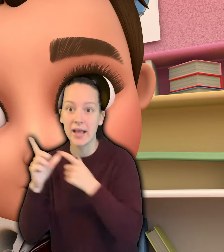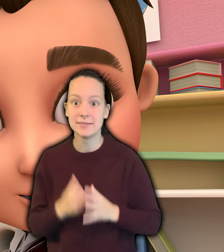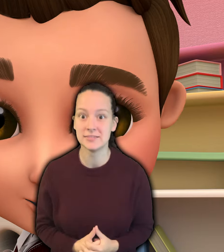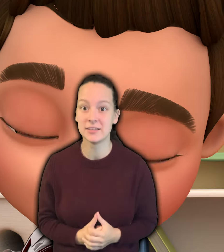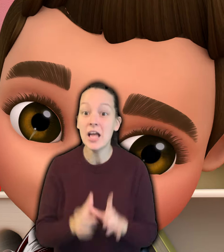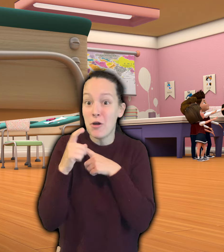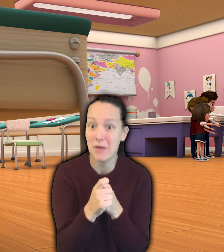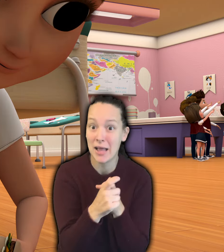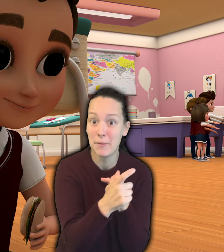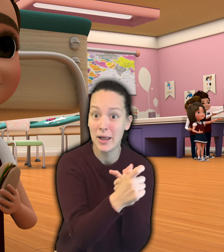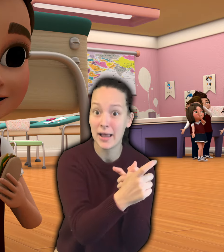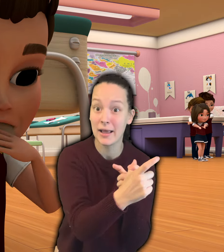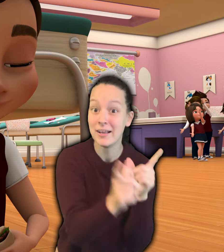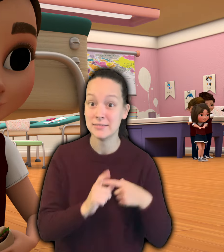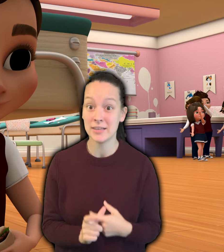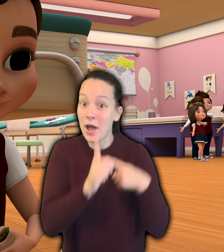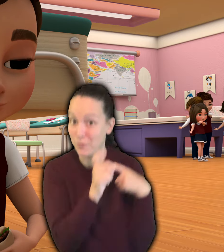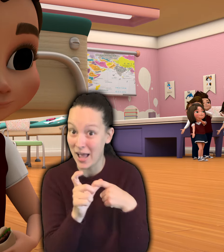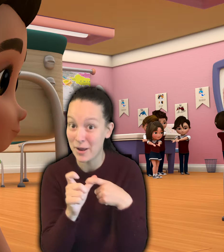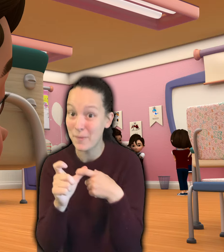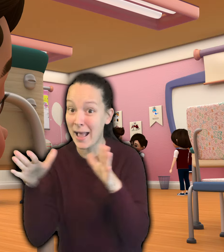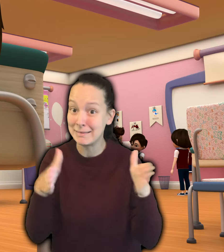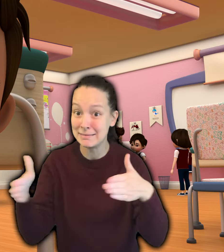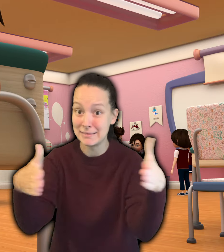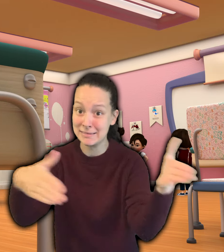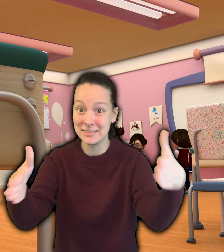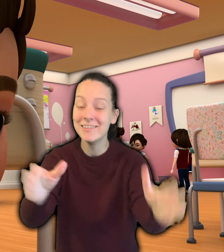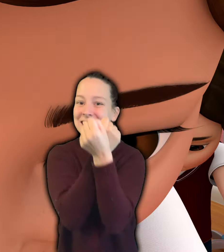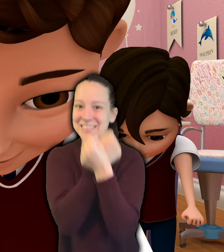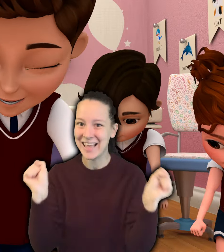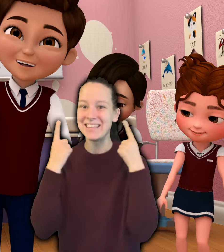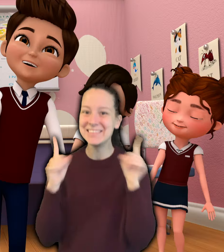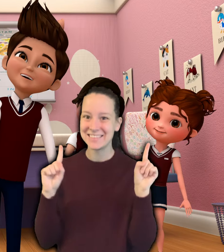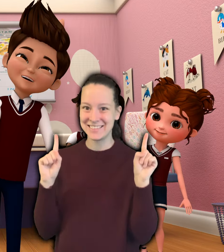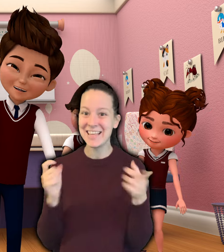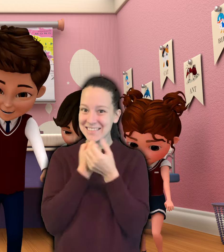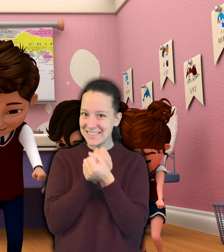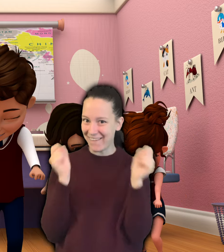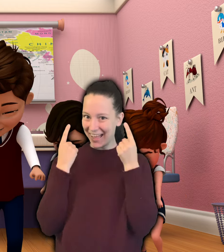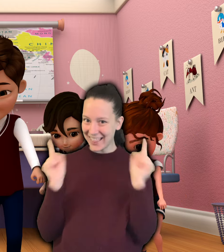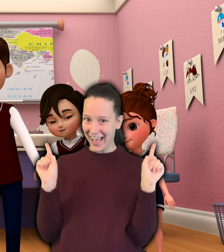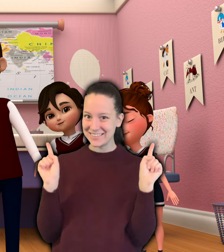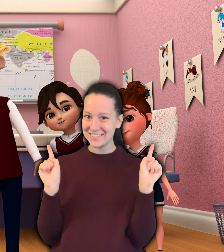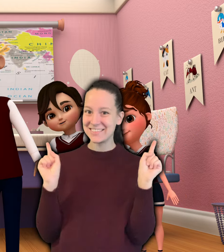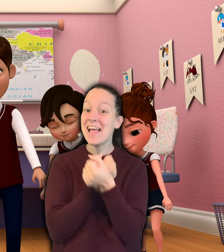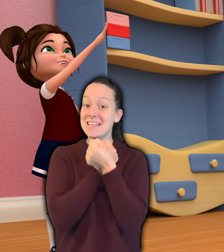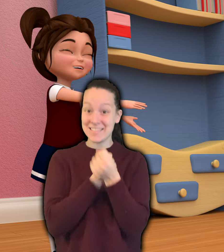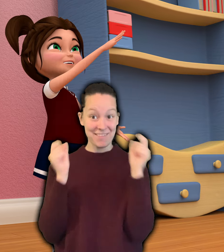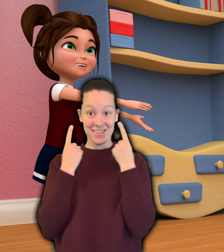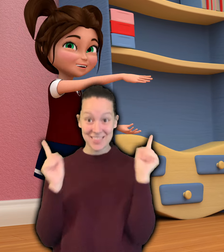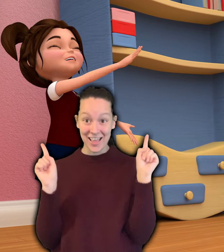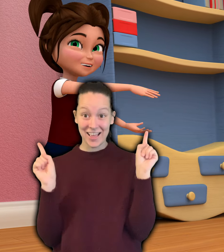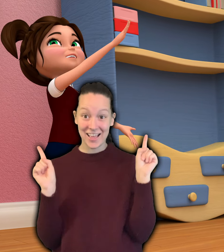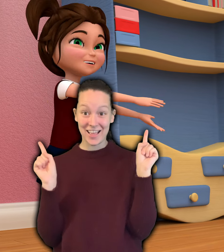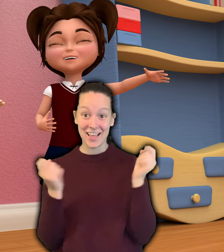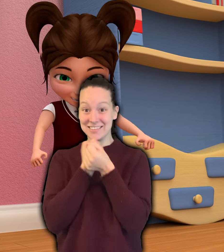逃げろ逃げろ逃げろもう安心た今日